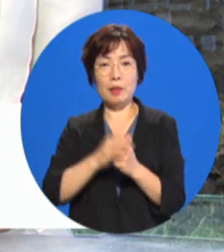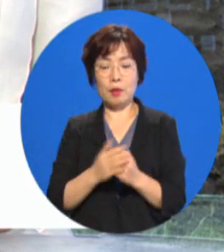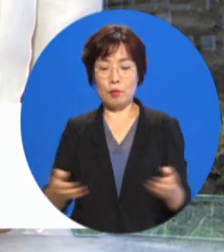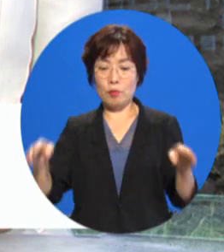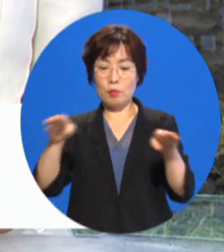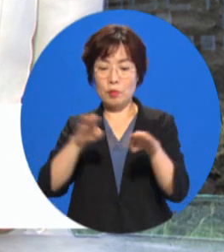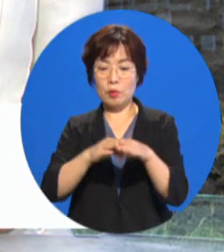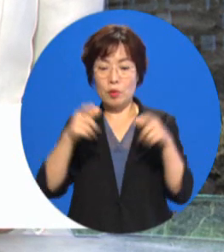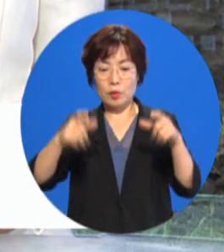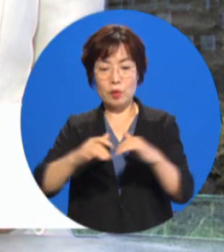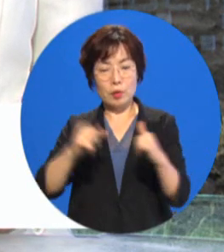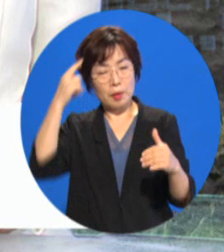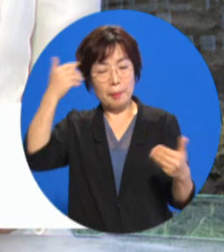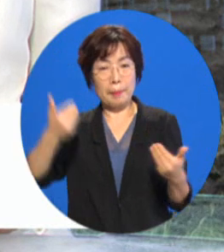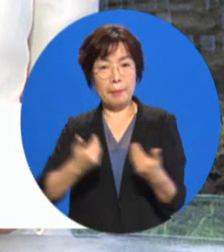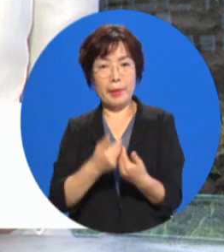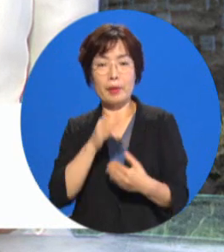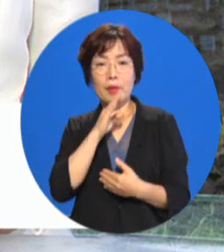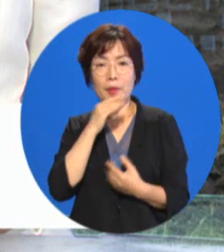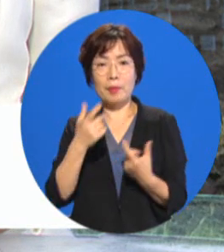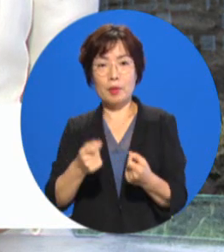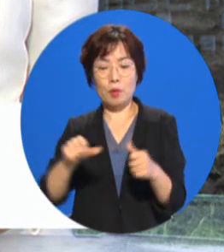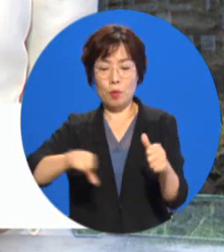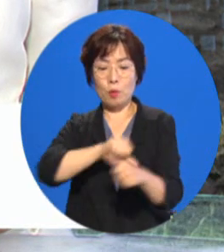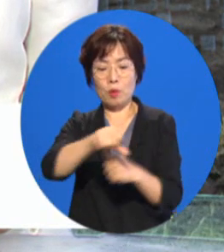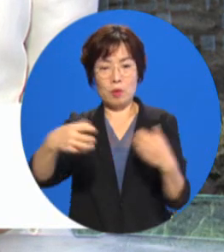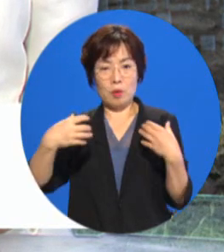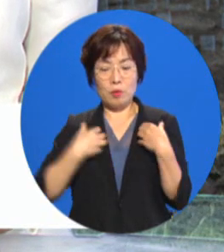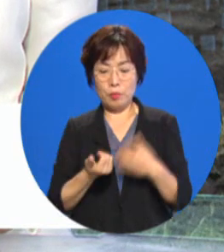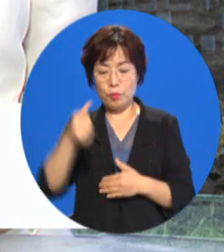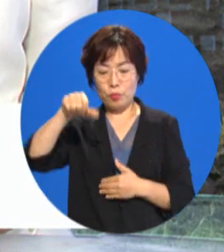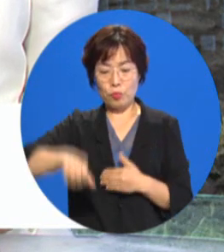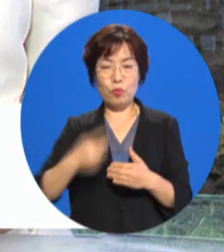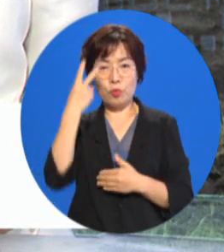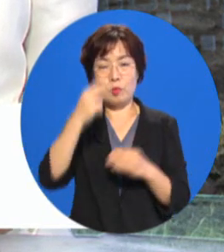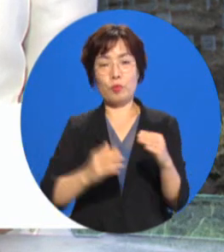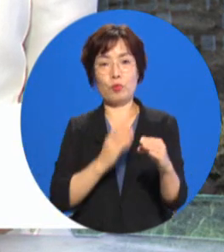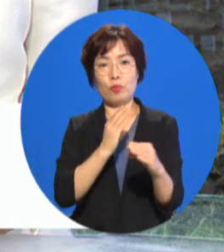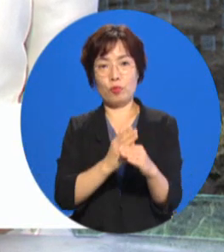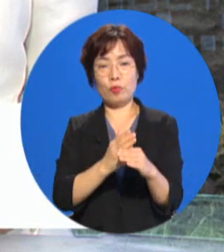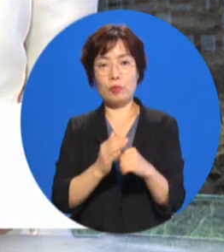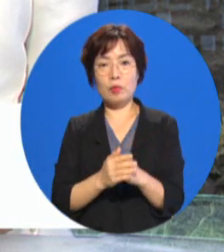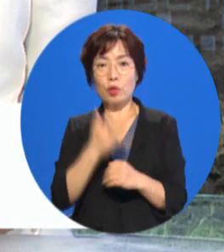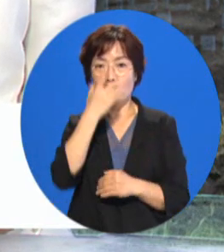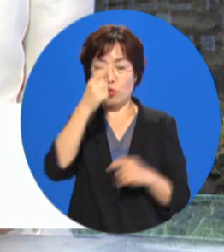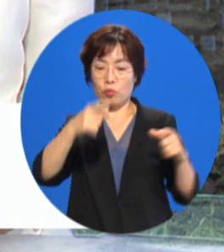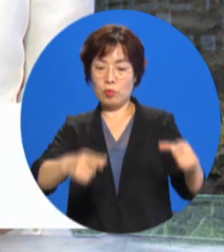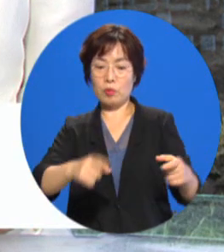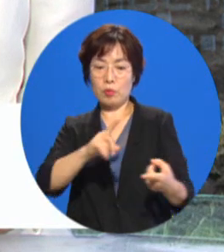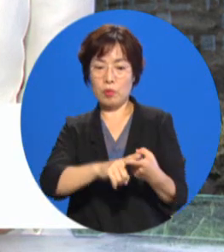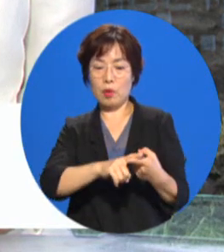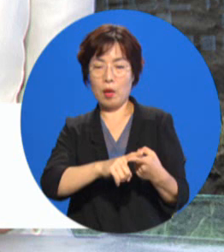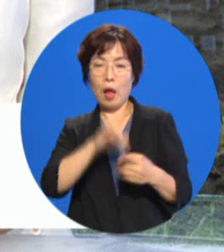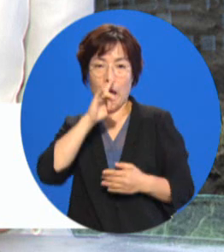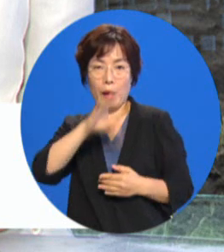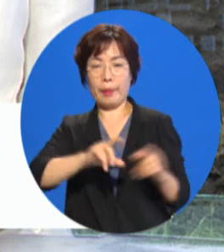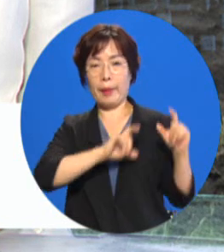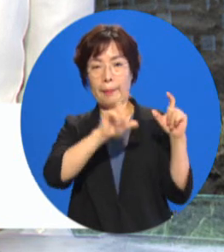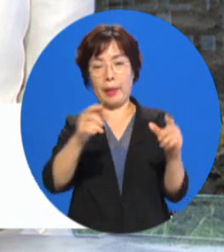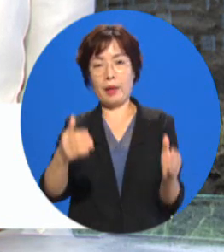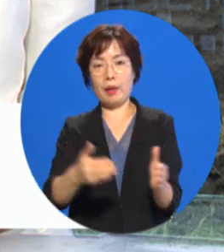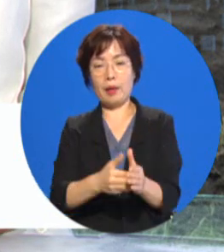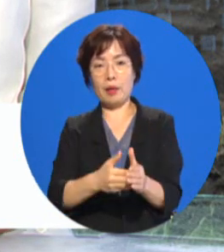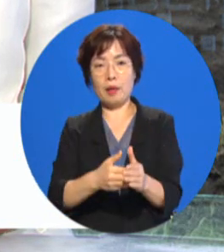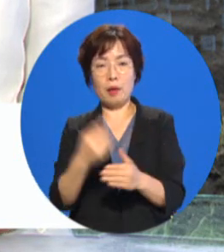시설 주민들은 반감을 가질 수밖에 없죠. 네. 환경청이 가부를 검토 중이라면서요. 예. 그런데 순천에 대해서는 이 시설 안 된다. 이런 결정을